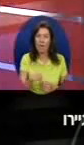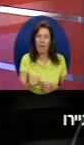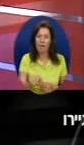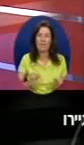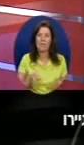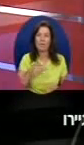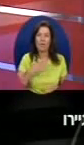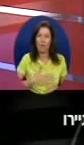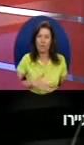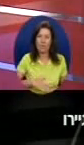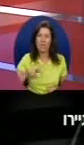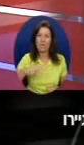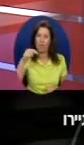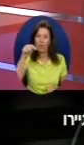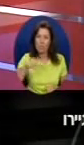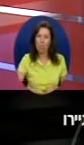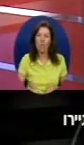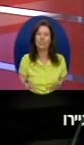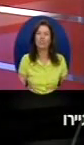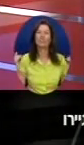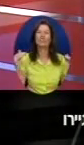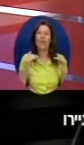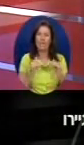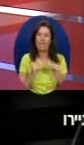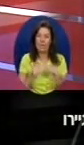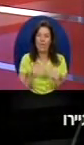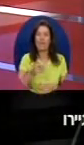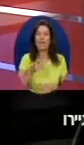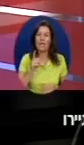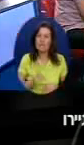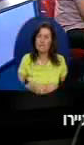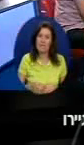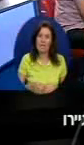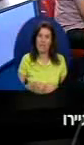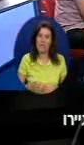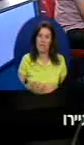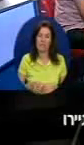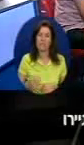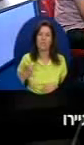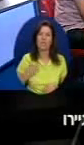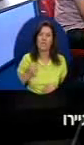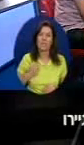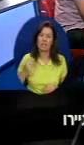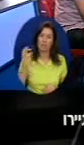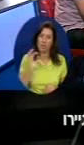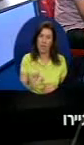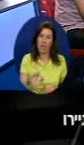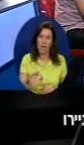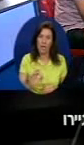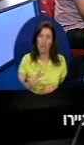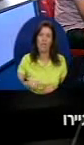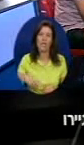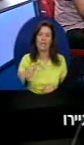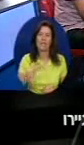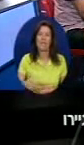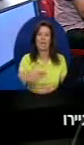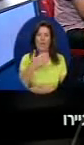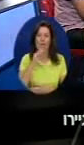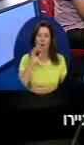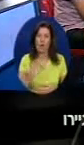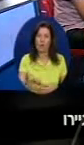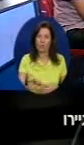להיות כאן בקבוצת השווים, בקבוצת האידיאל, אתה צריך שדתך, הדת שלך, שהיא תהיה הלאום שלך. שהכל